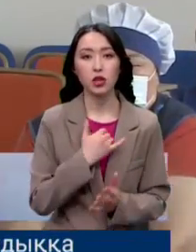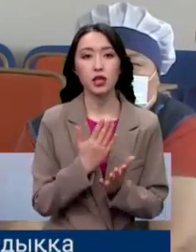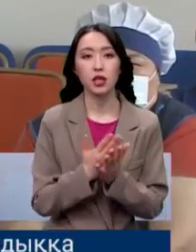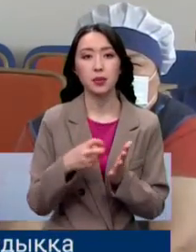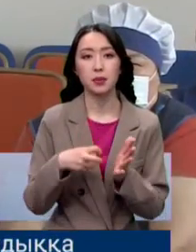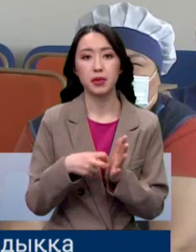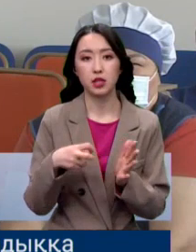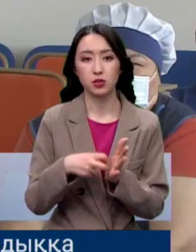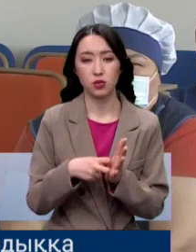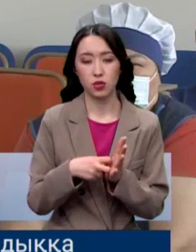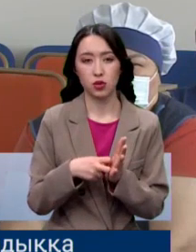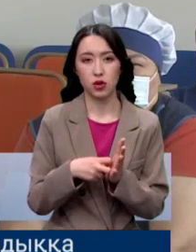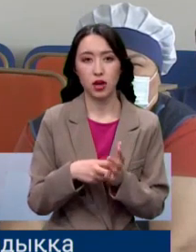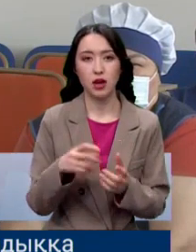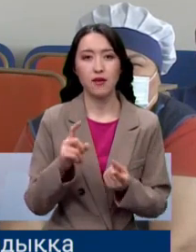вам скажу,